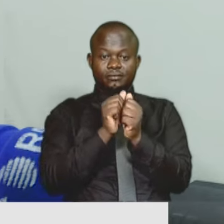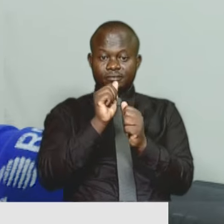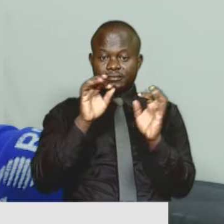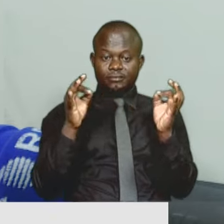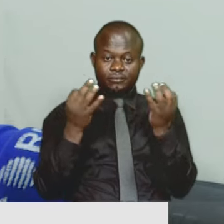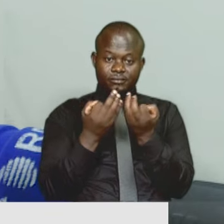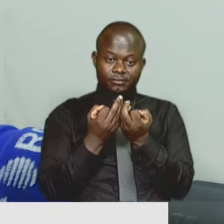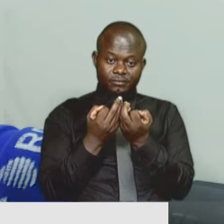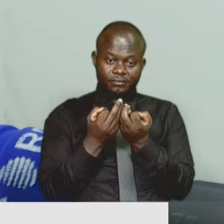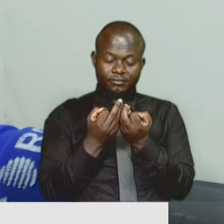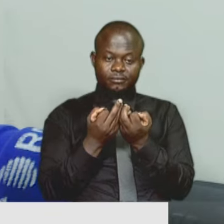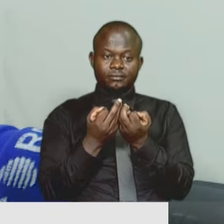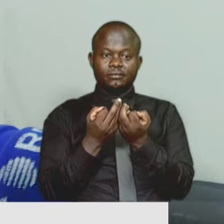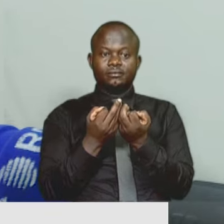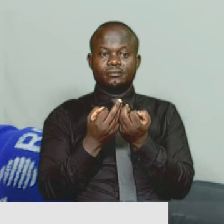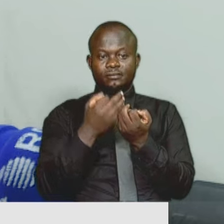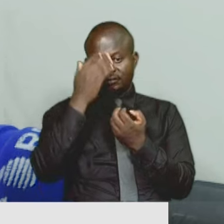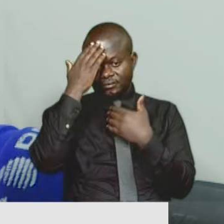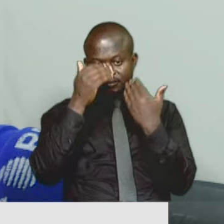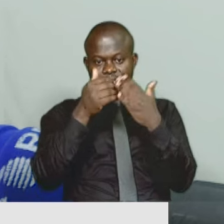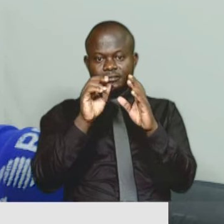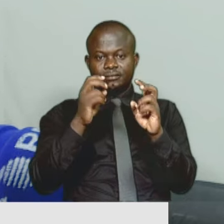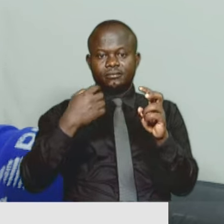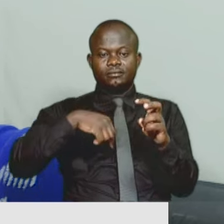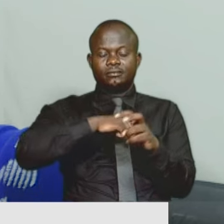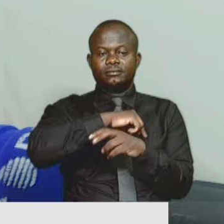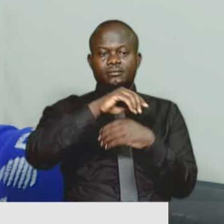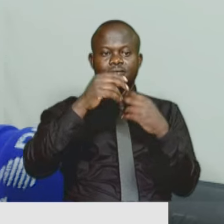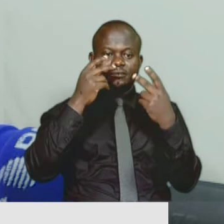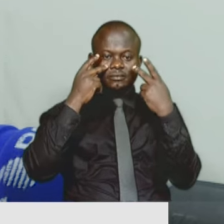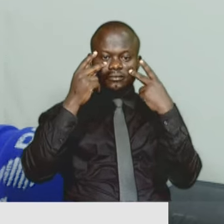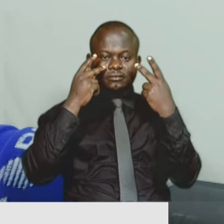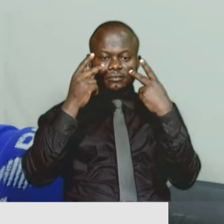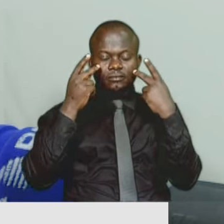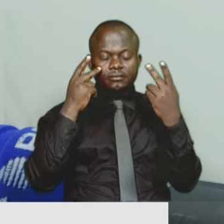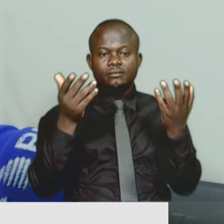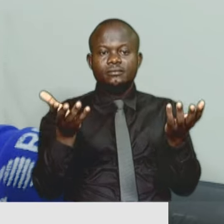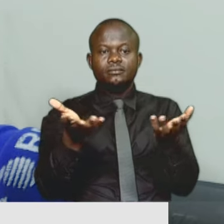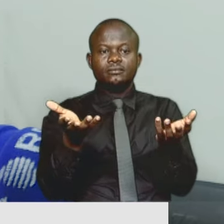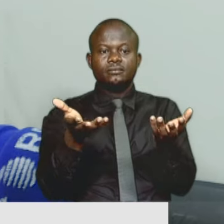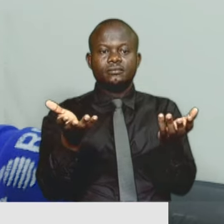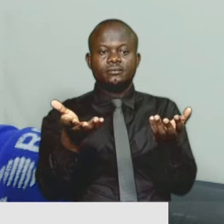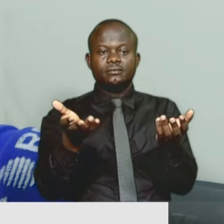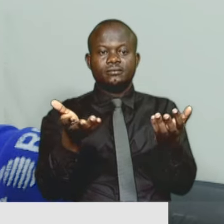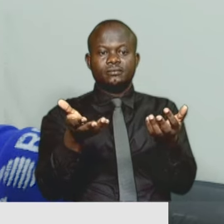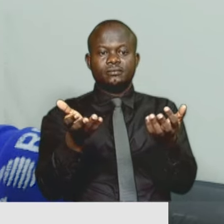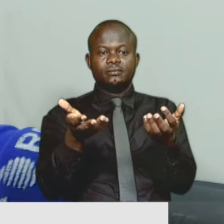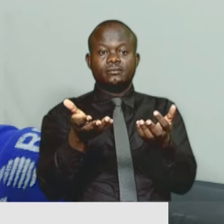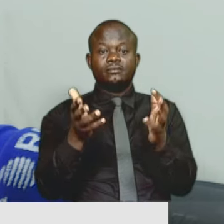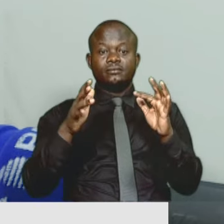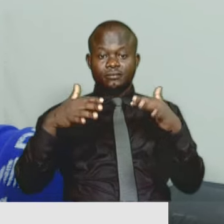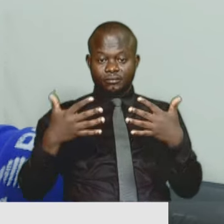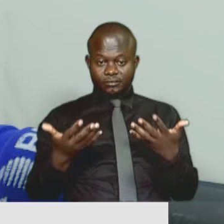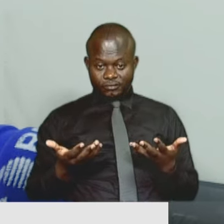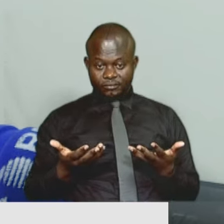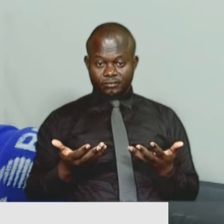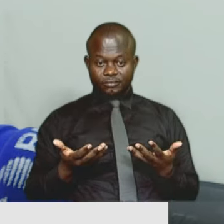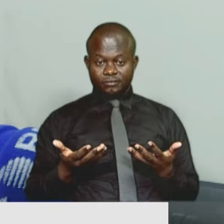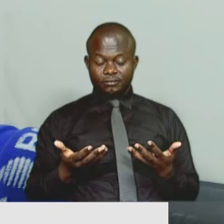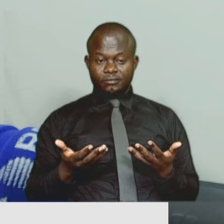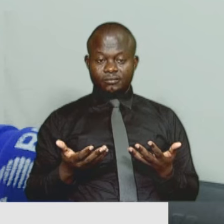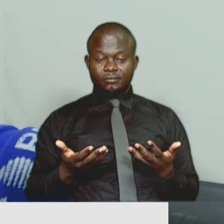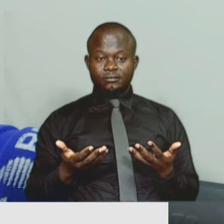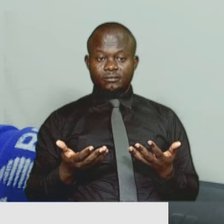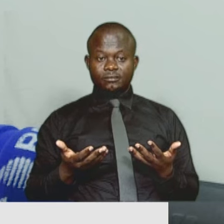muryango kugira ngo turebe aho bigeze